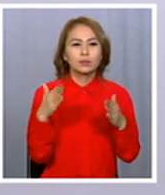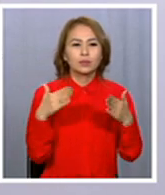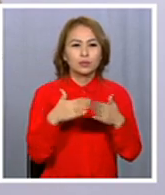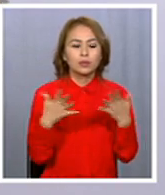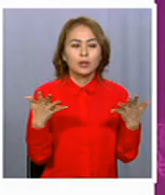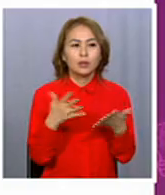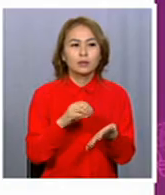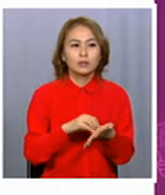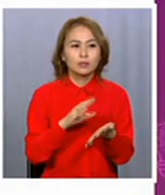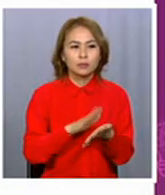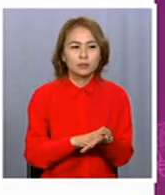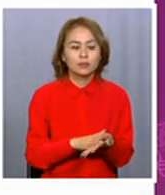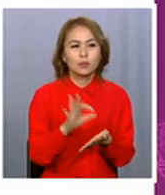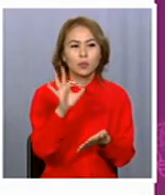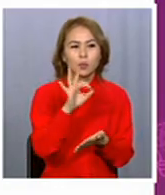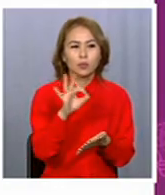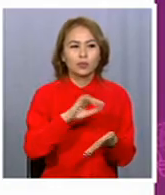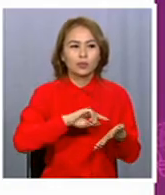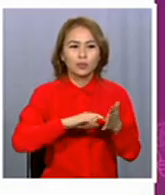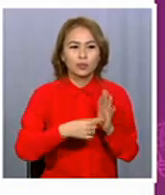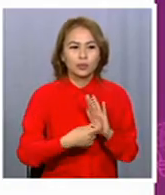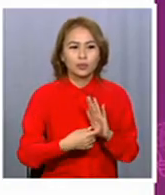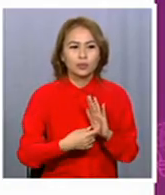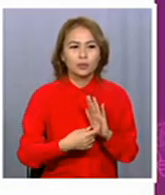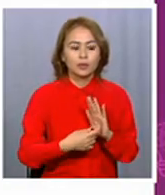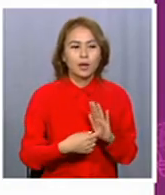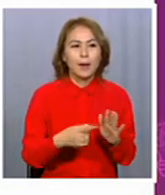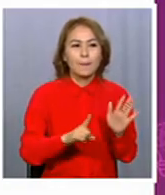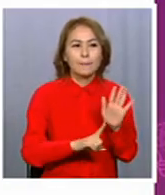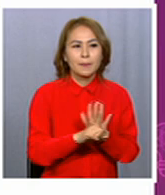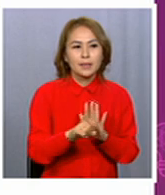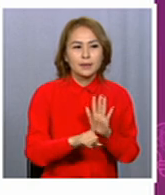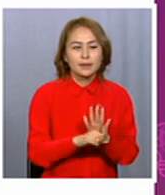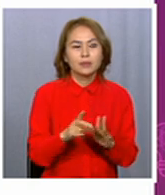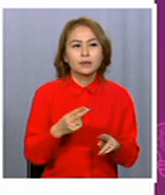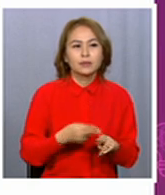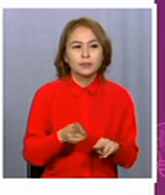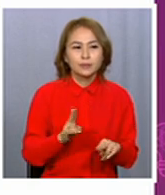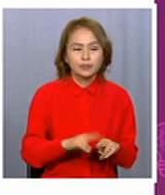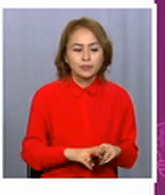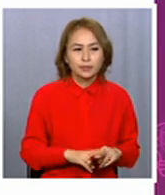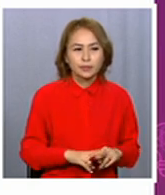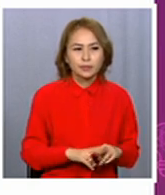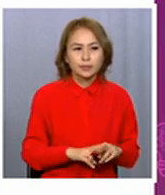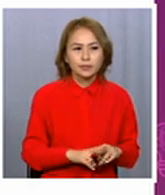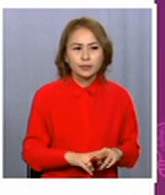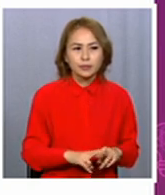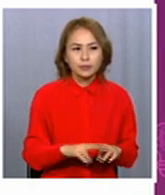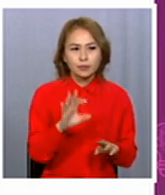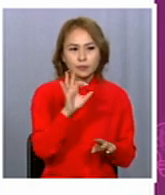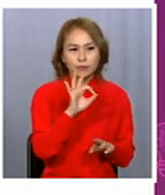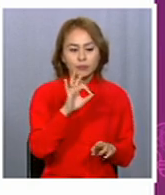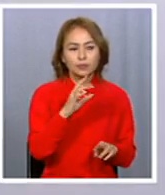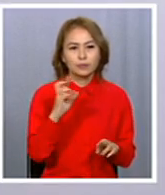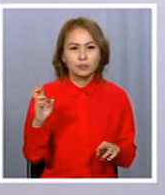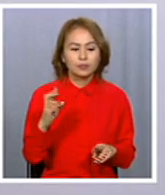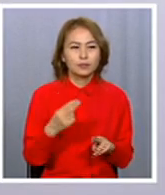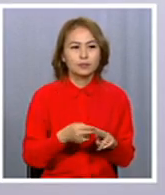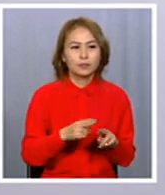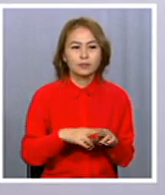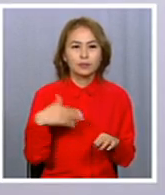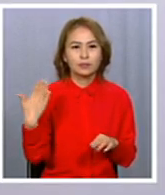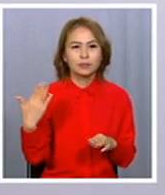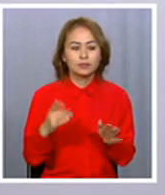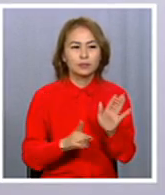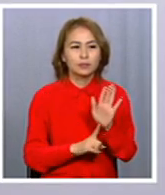сол жағын нөлдік нүкте, яғни басы деп аламыз. Жақсы ғой. Мысалы, біздің обы сәулеміз мына оң жағынан басталып тұр.